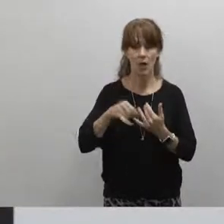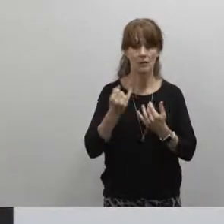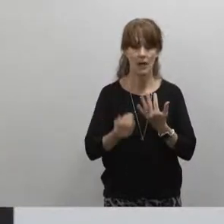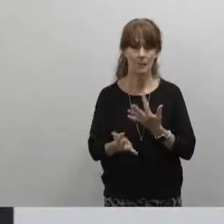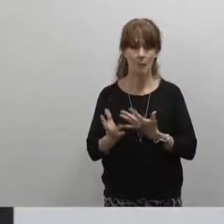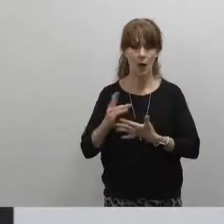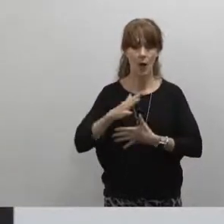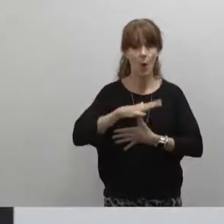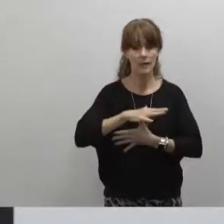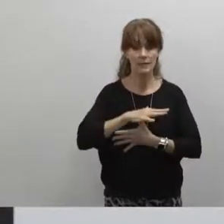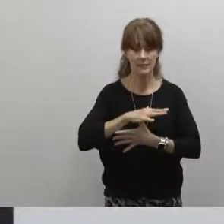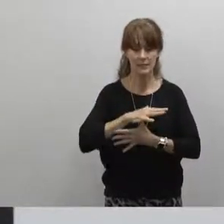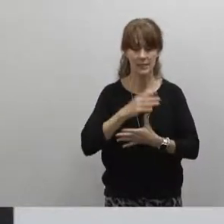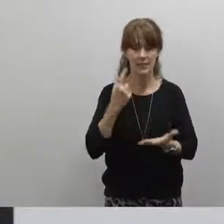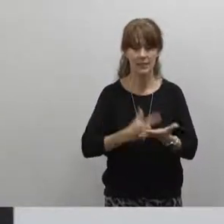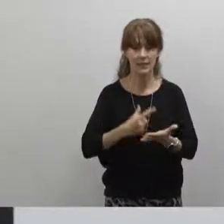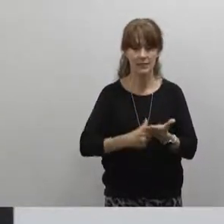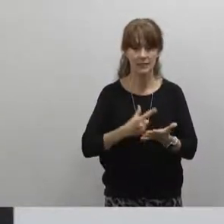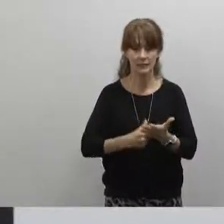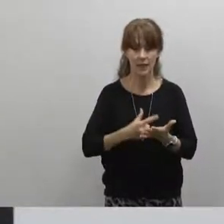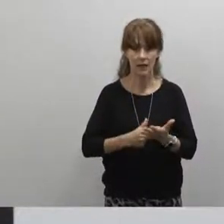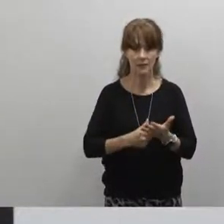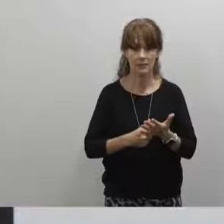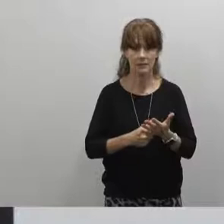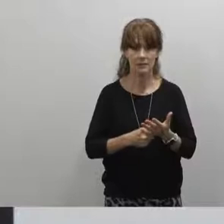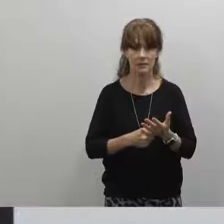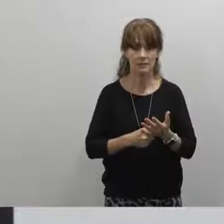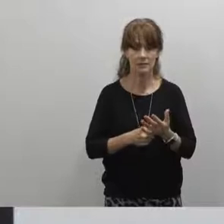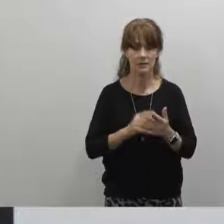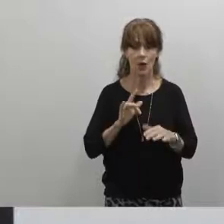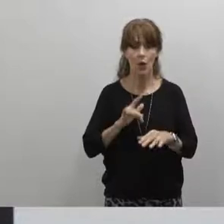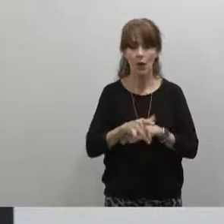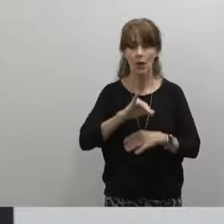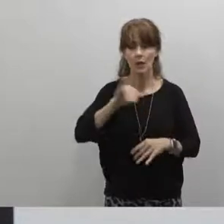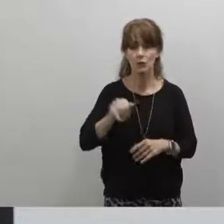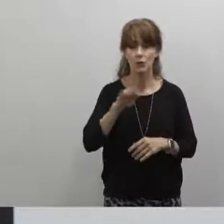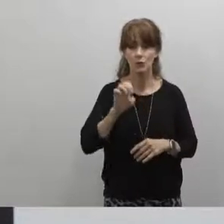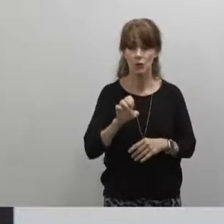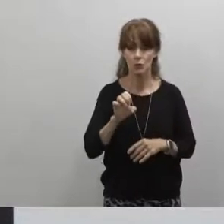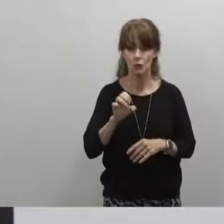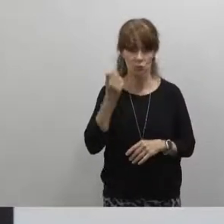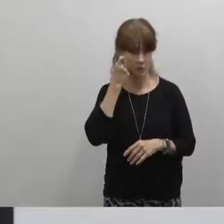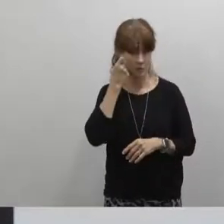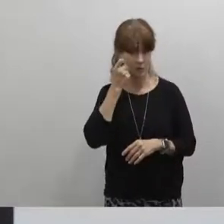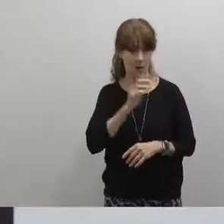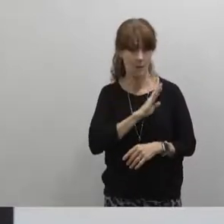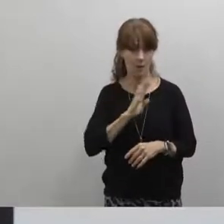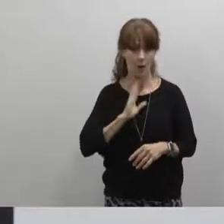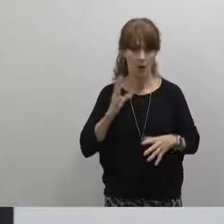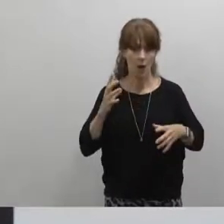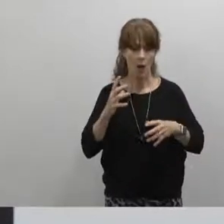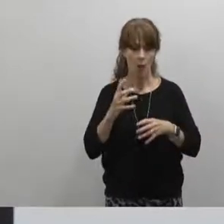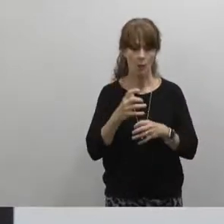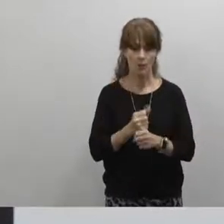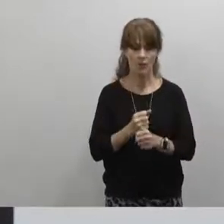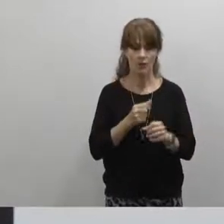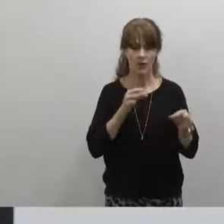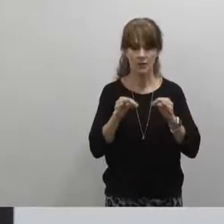biên at the peep bật cá nè sầm khăn nâng không đập biên đập